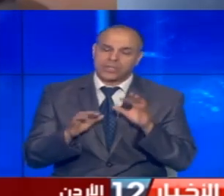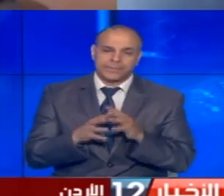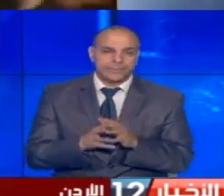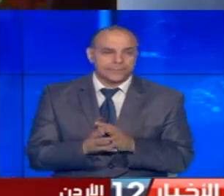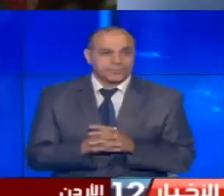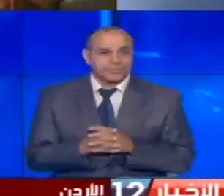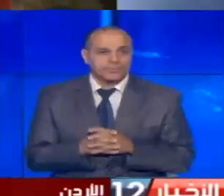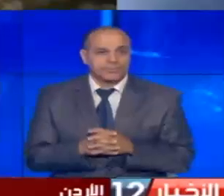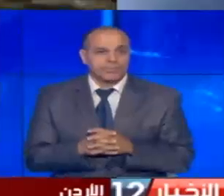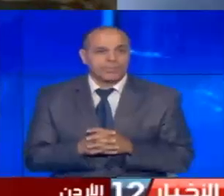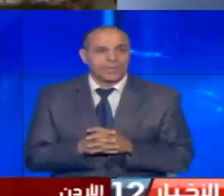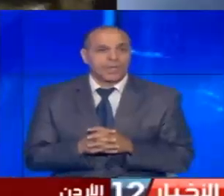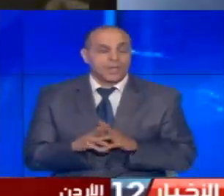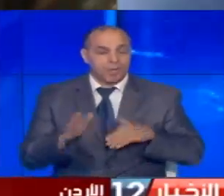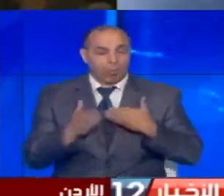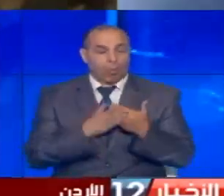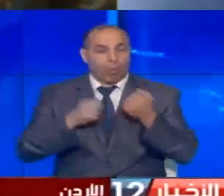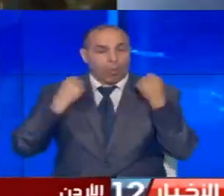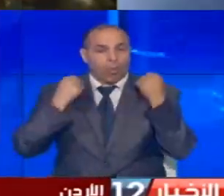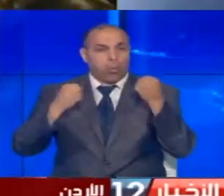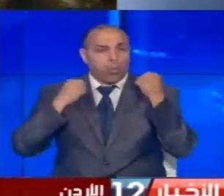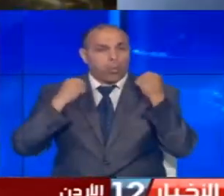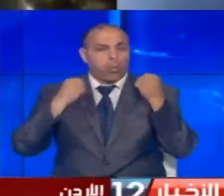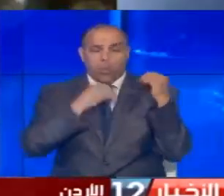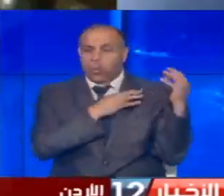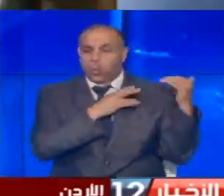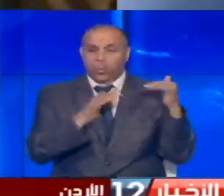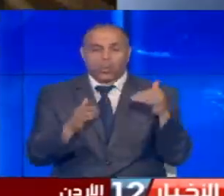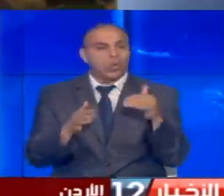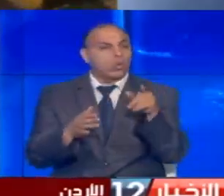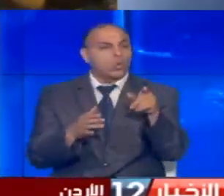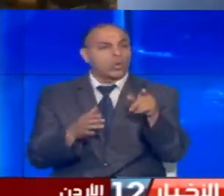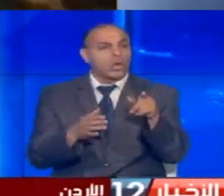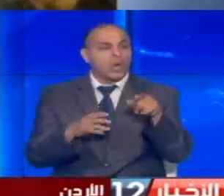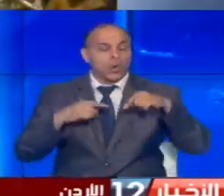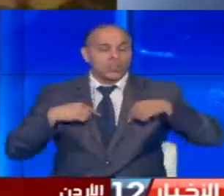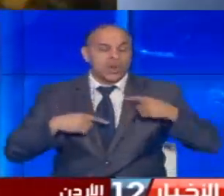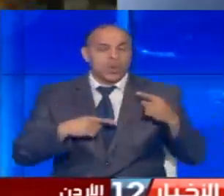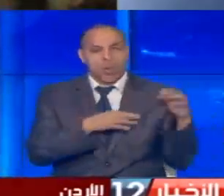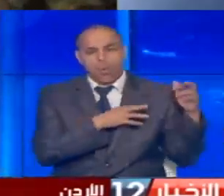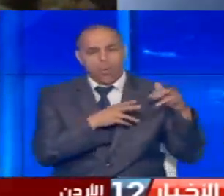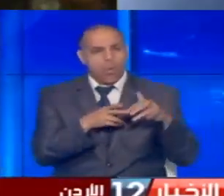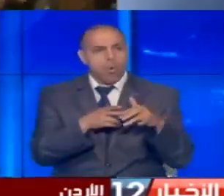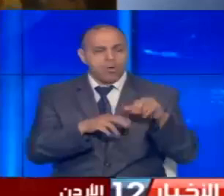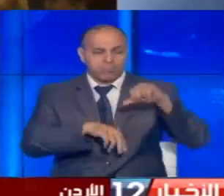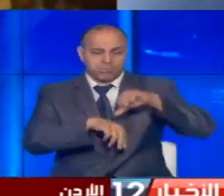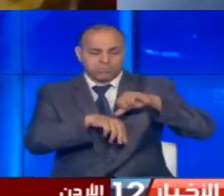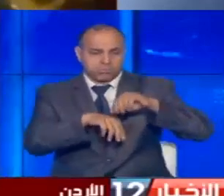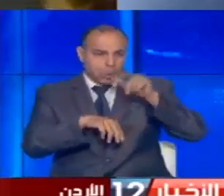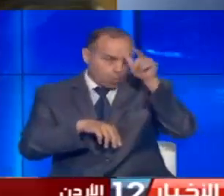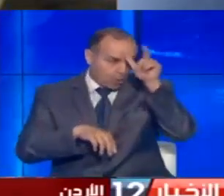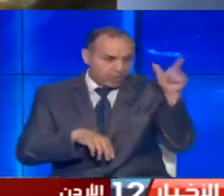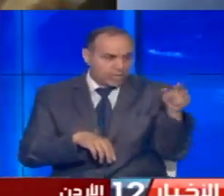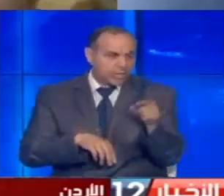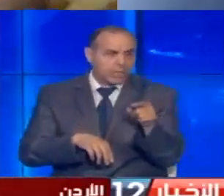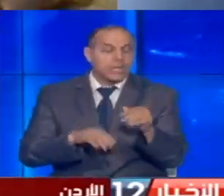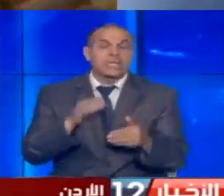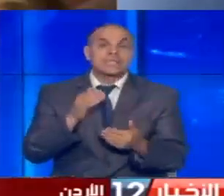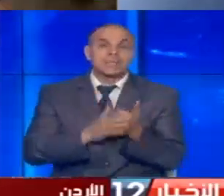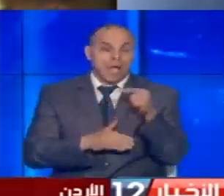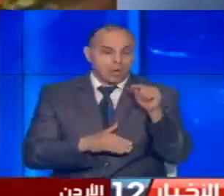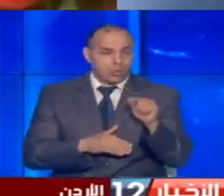جديدة. وواصل المحتجون التجمع قرب مبنى رئاسة الحكومة وسط العاصمة عمان حتى فجر